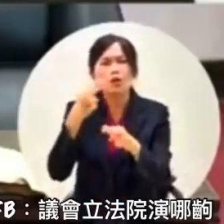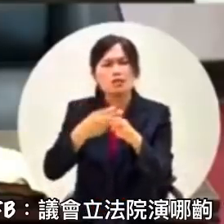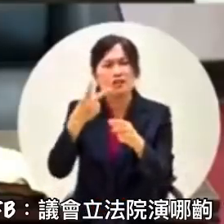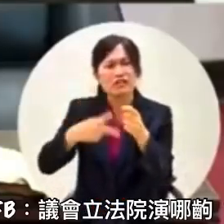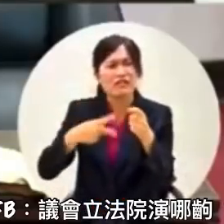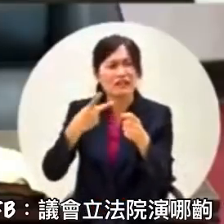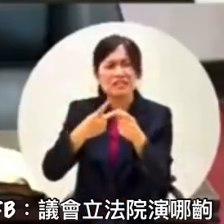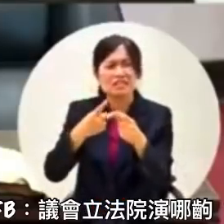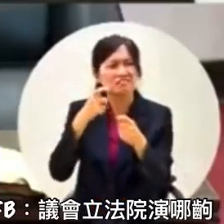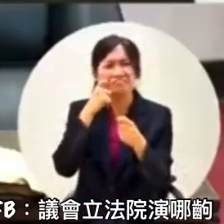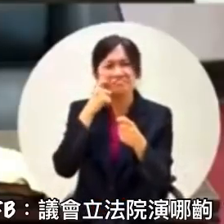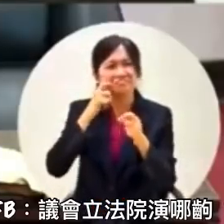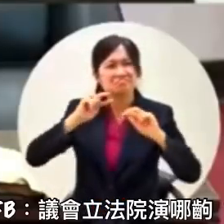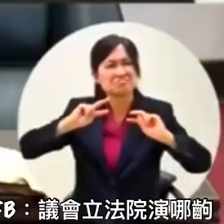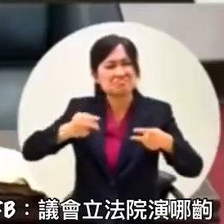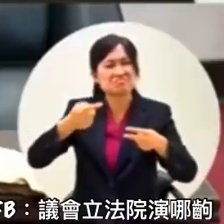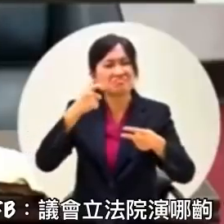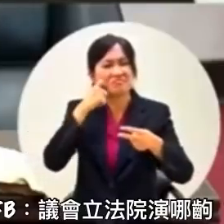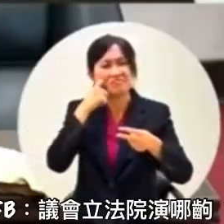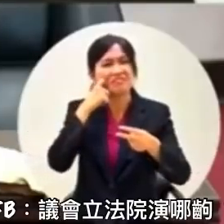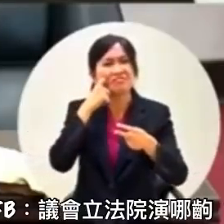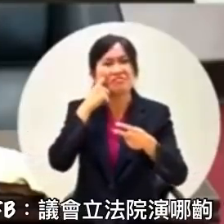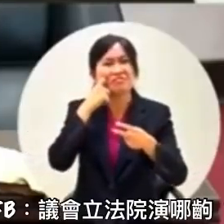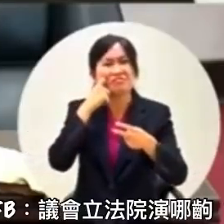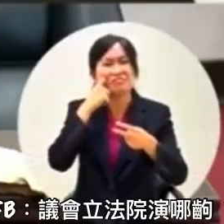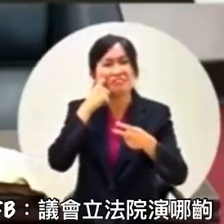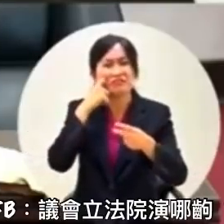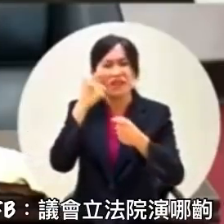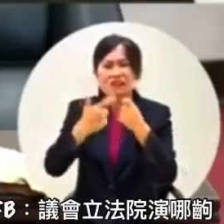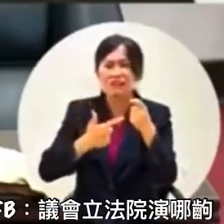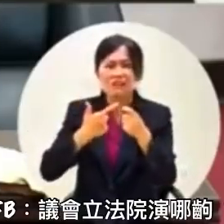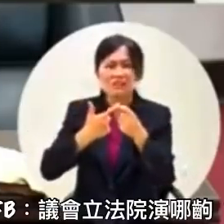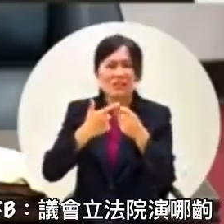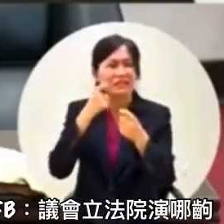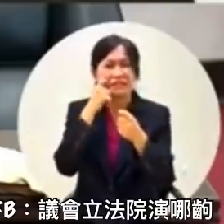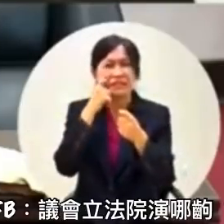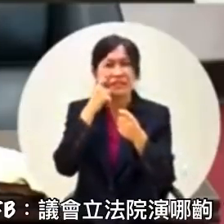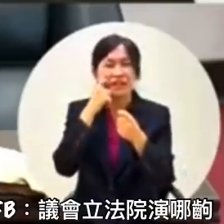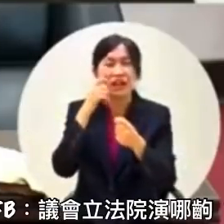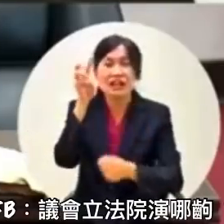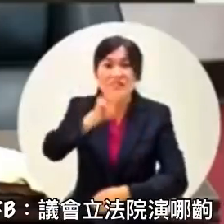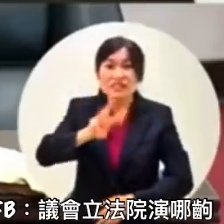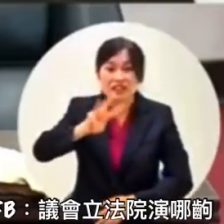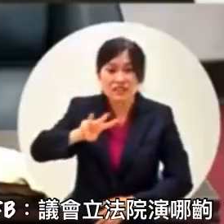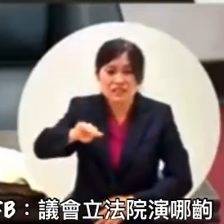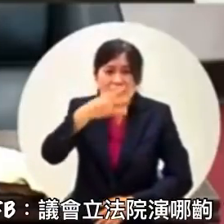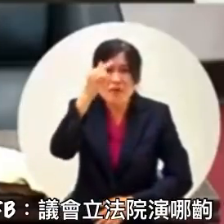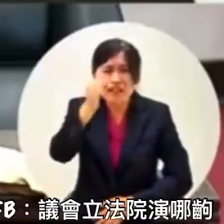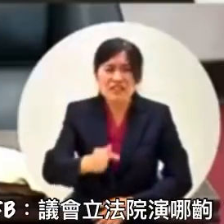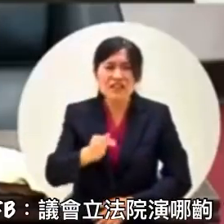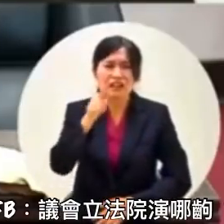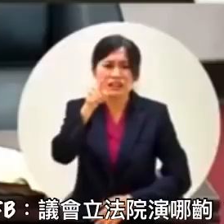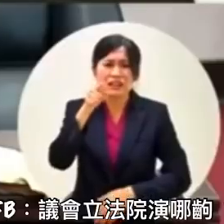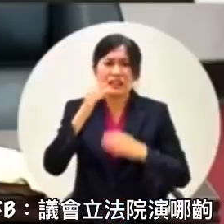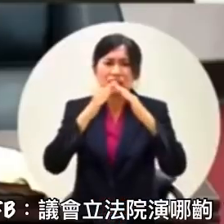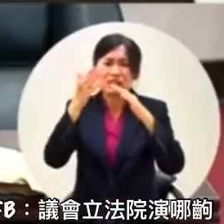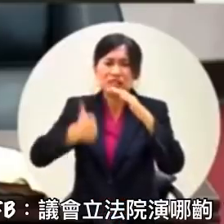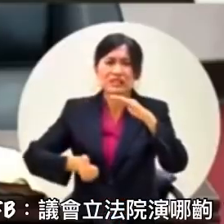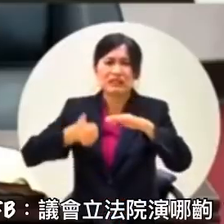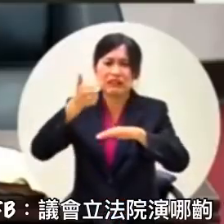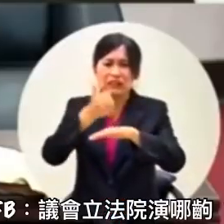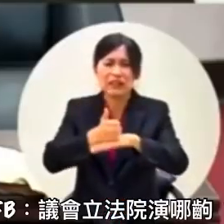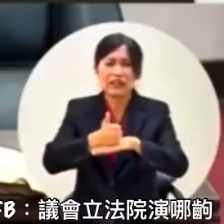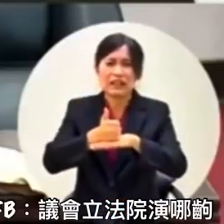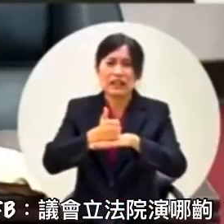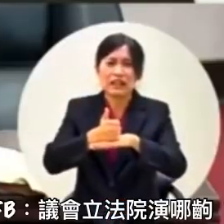来6年也不容易了。那到底3300亿这个是担任市长的一个天职不